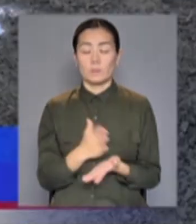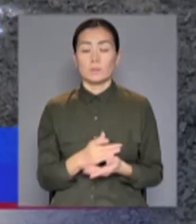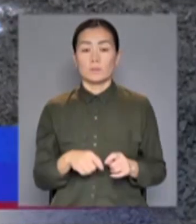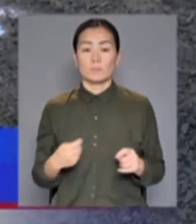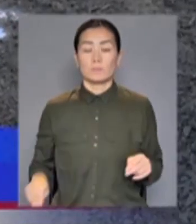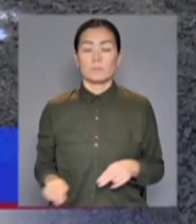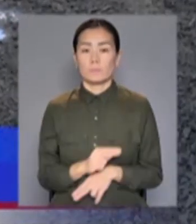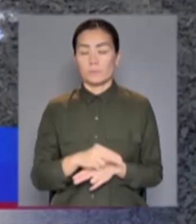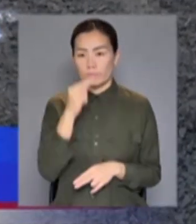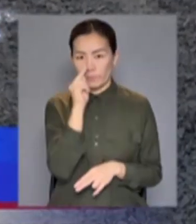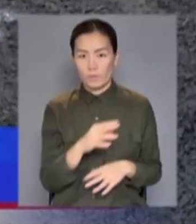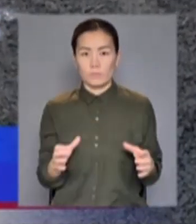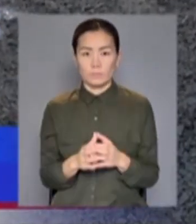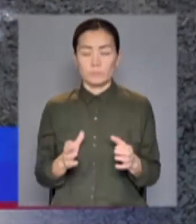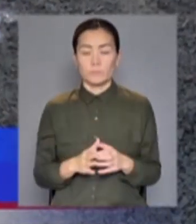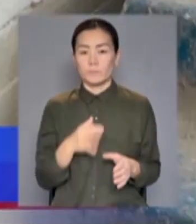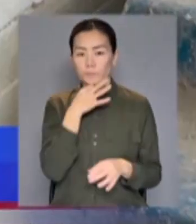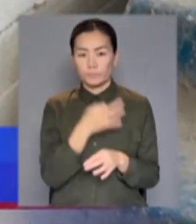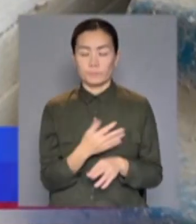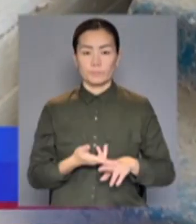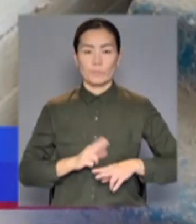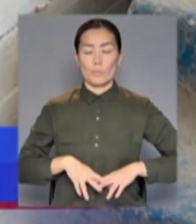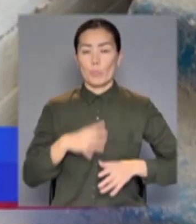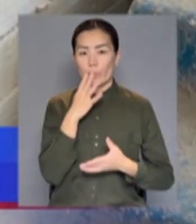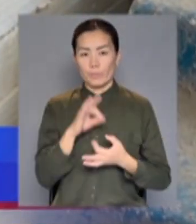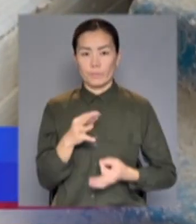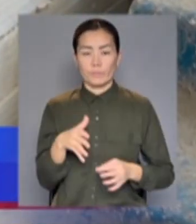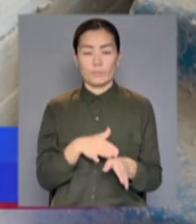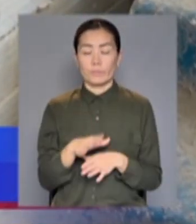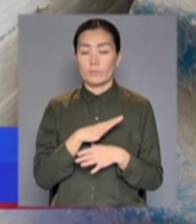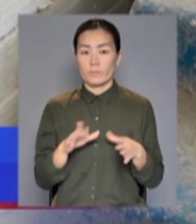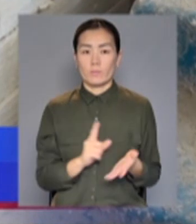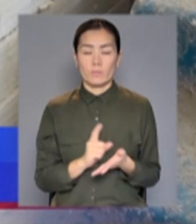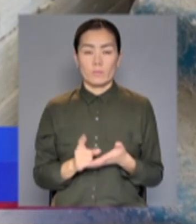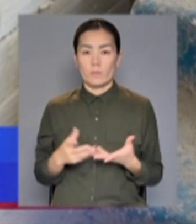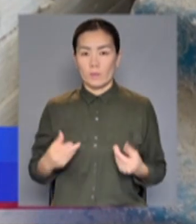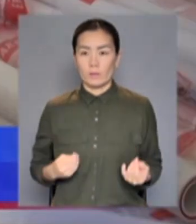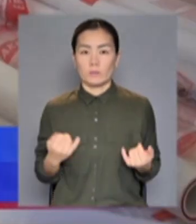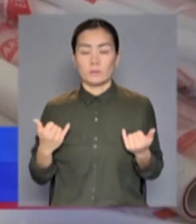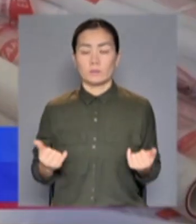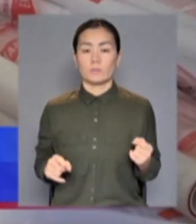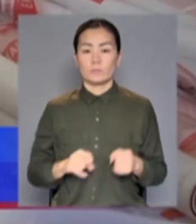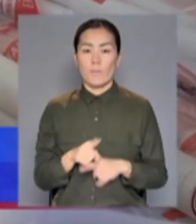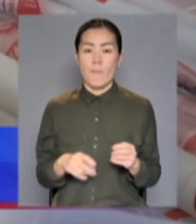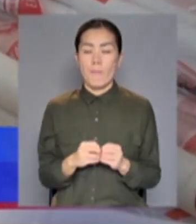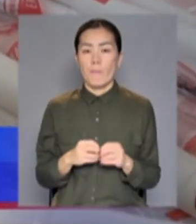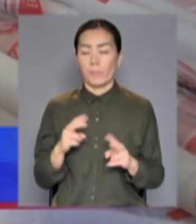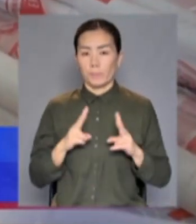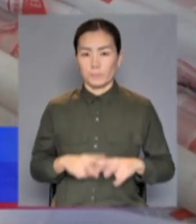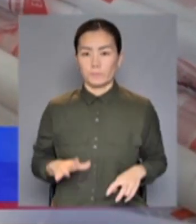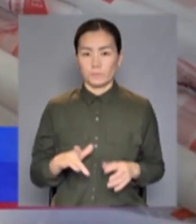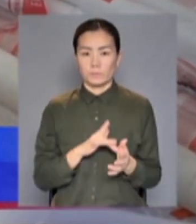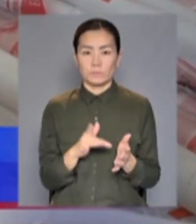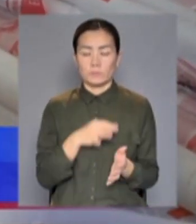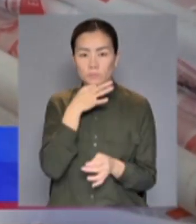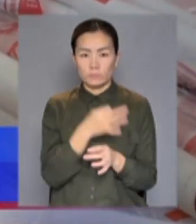замедление ремонта виновата компания подрядчик из-за несвоевременного исполнения обязательств сейчас этот вопрос находится под контролем